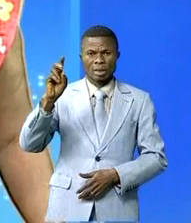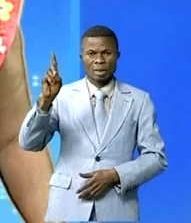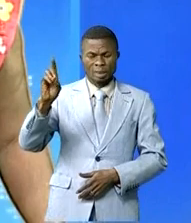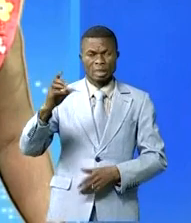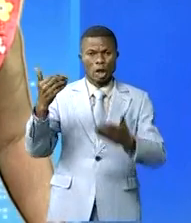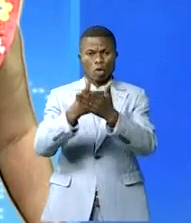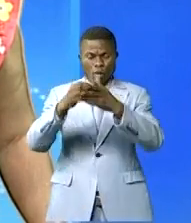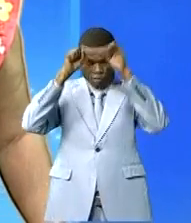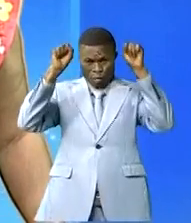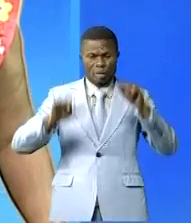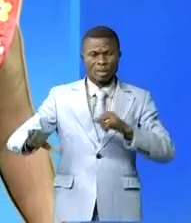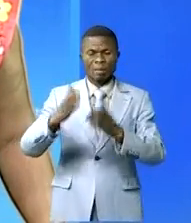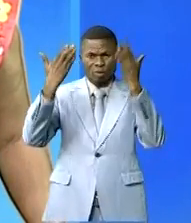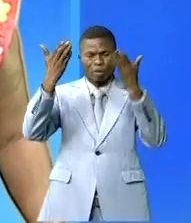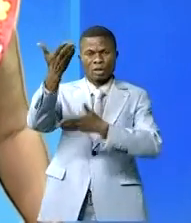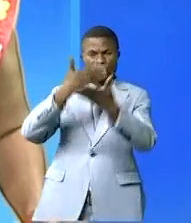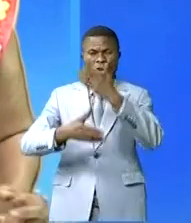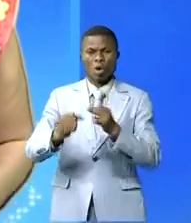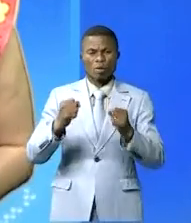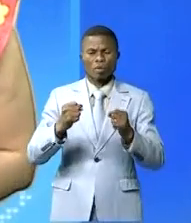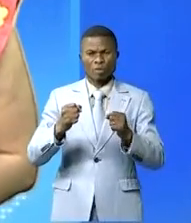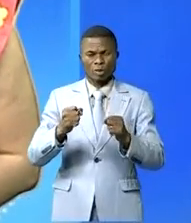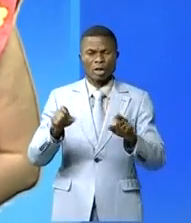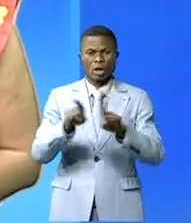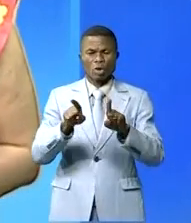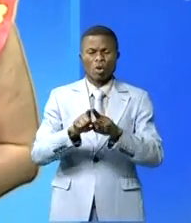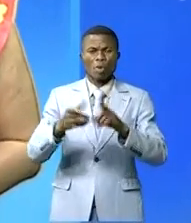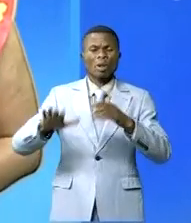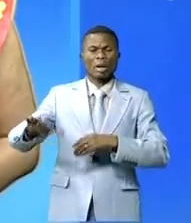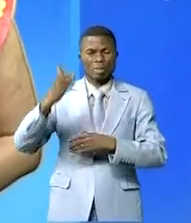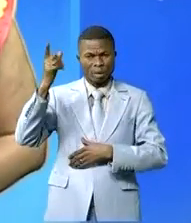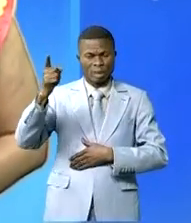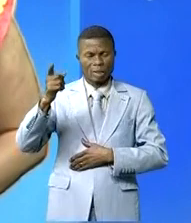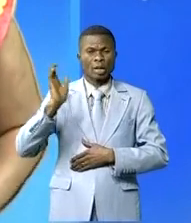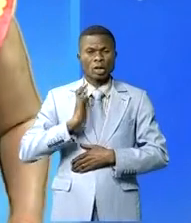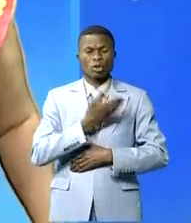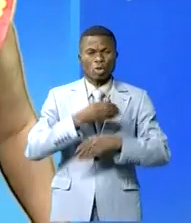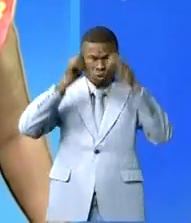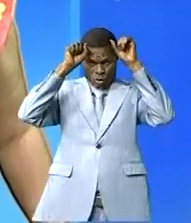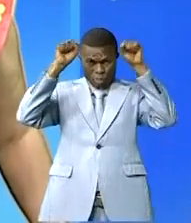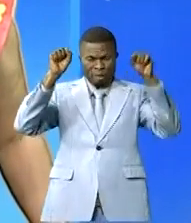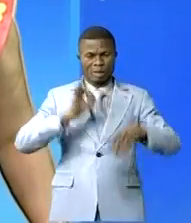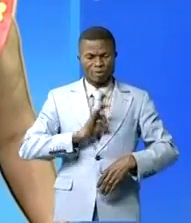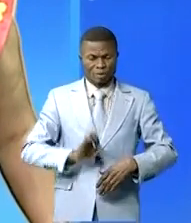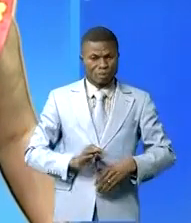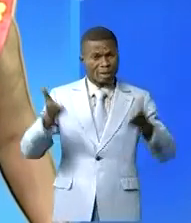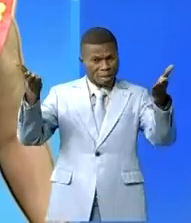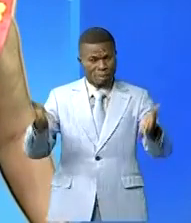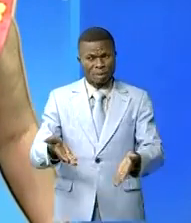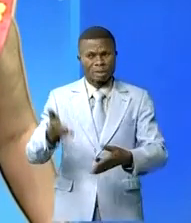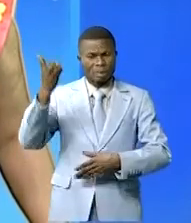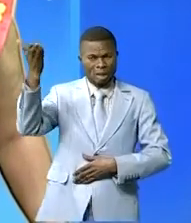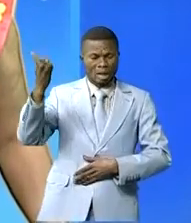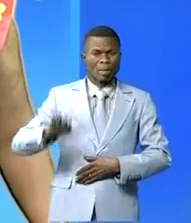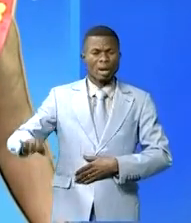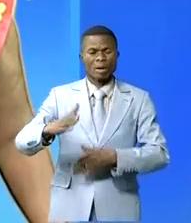Edgar Lungu, une cérémonie de passation de pouvoir aux couleurs zambiennes à laquelle a pris part le chef de l'État, Félix-Antoine Tshisekedi